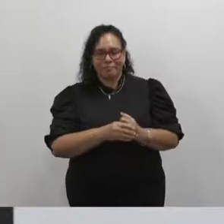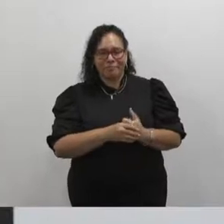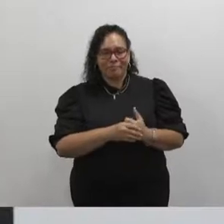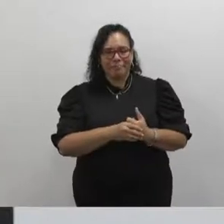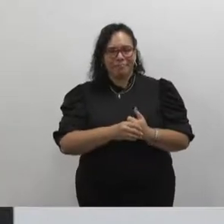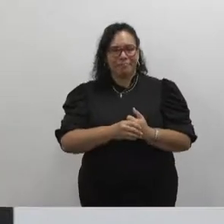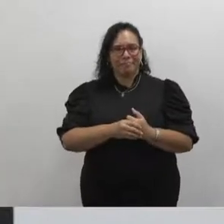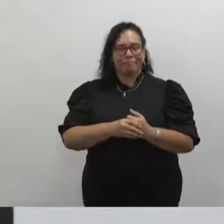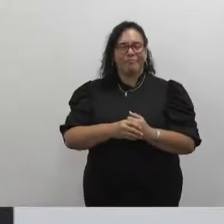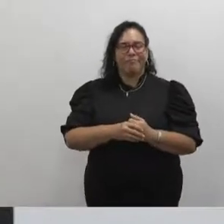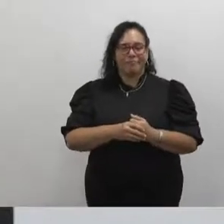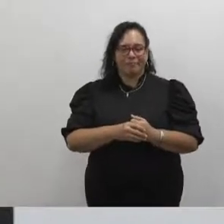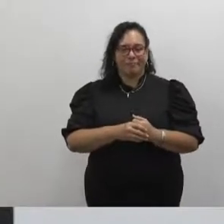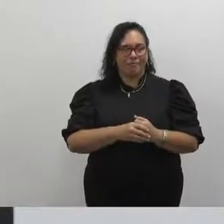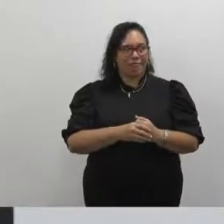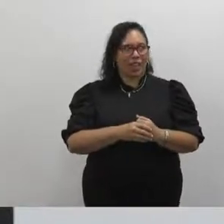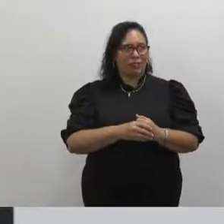tất